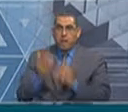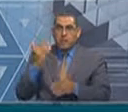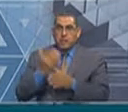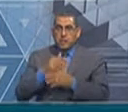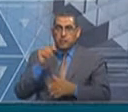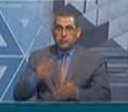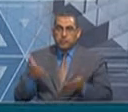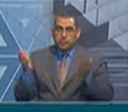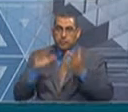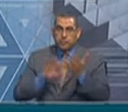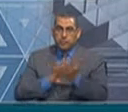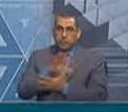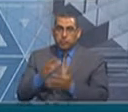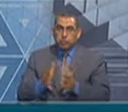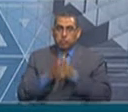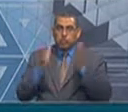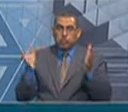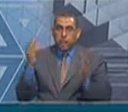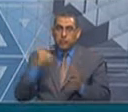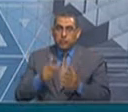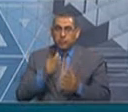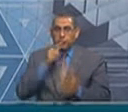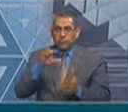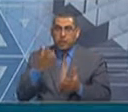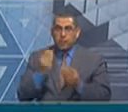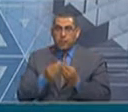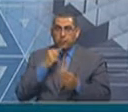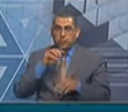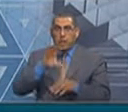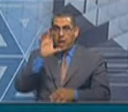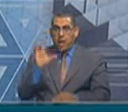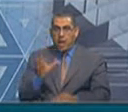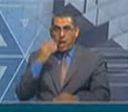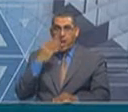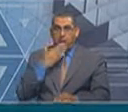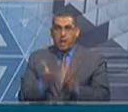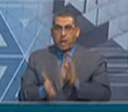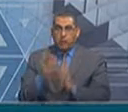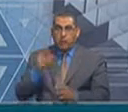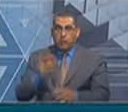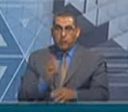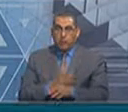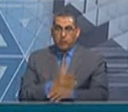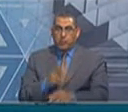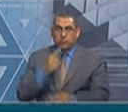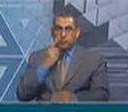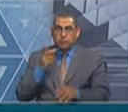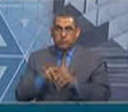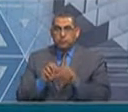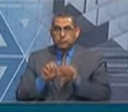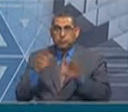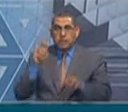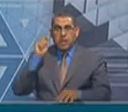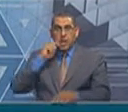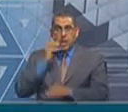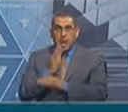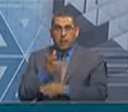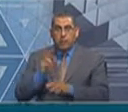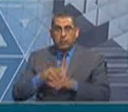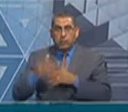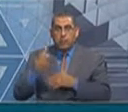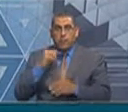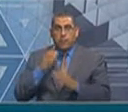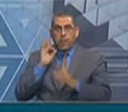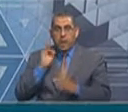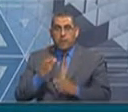تخلف مشاكل كبيرة خاصة في الدول النامية في القارة الإفريقية. مكافحة الإرهاب أظن أن مصر سيكون لها